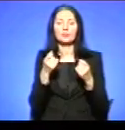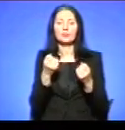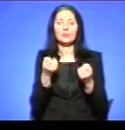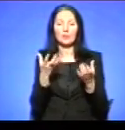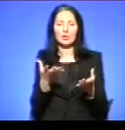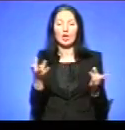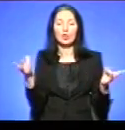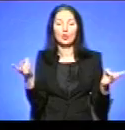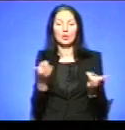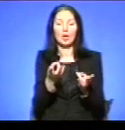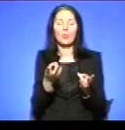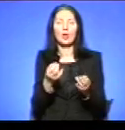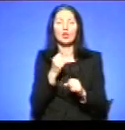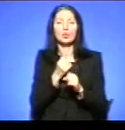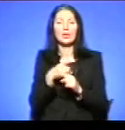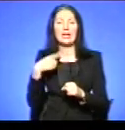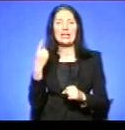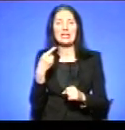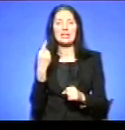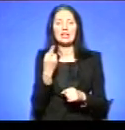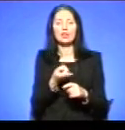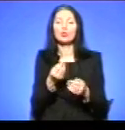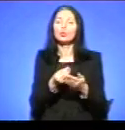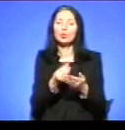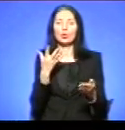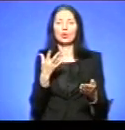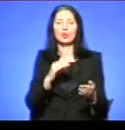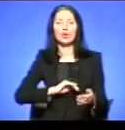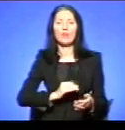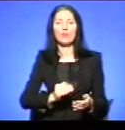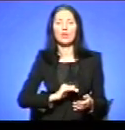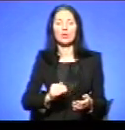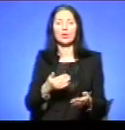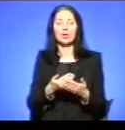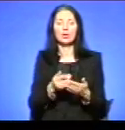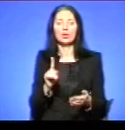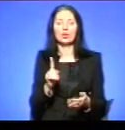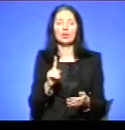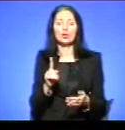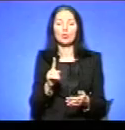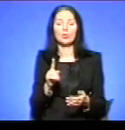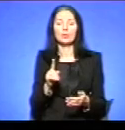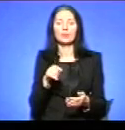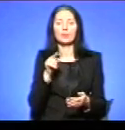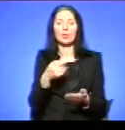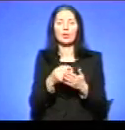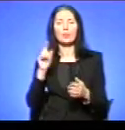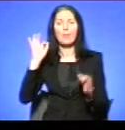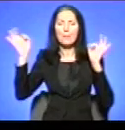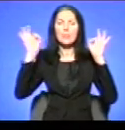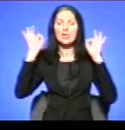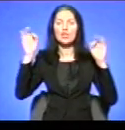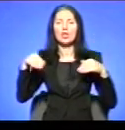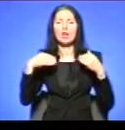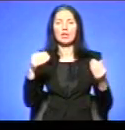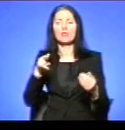Звісно, бажано поставити сигналізацію якоїсь дорожчої навіть фірми, щоб вона там пищала, давала вам на